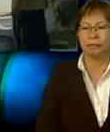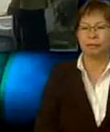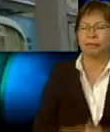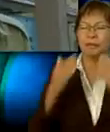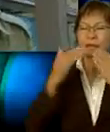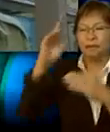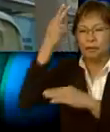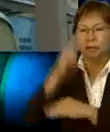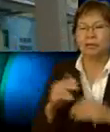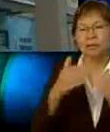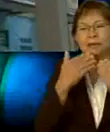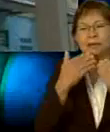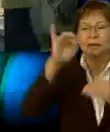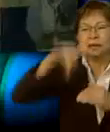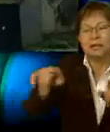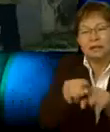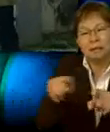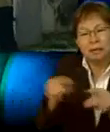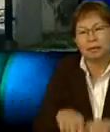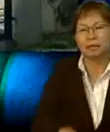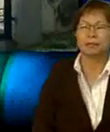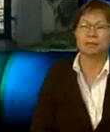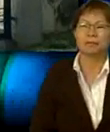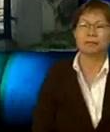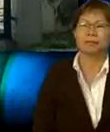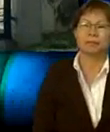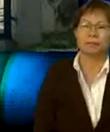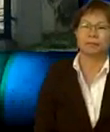Terima kasih Pak Cik. Sama-sama.